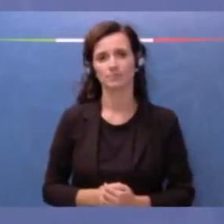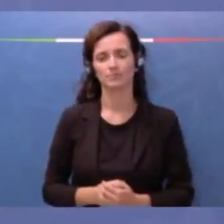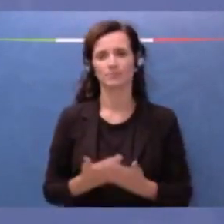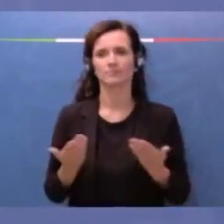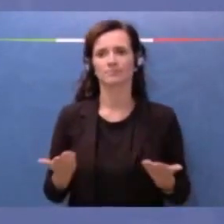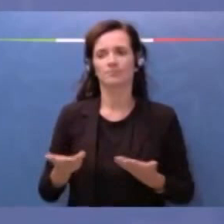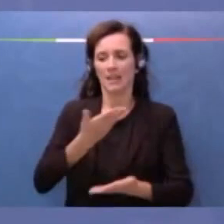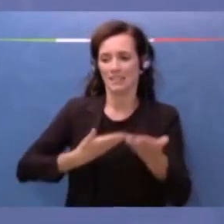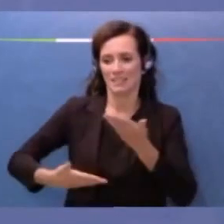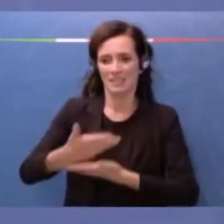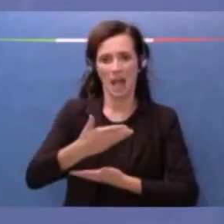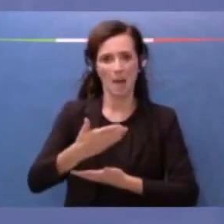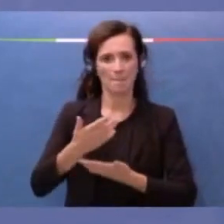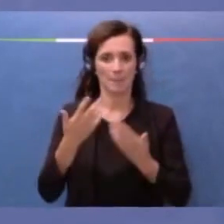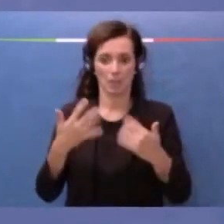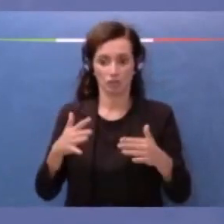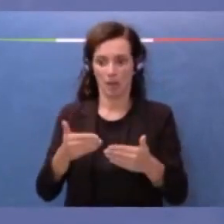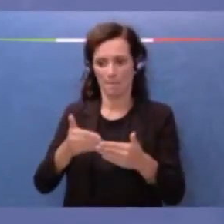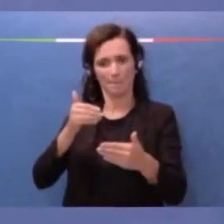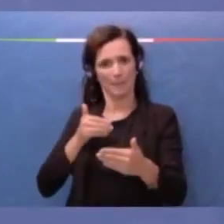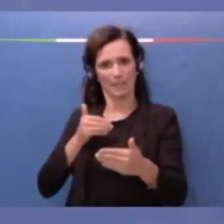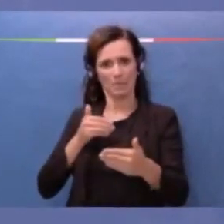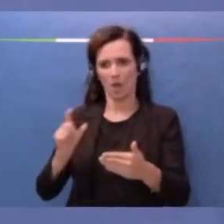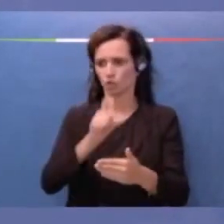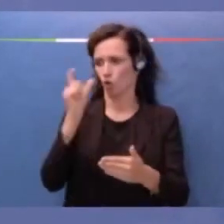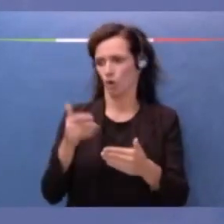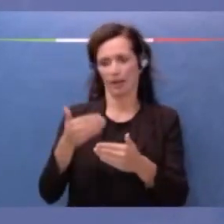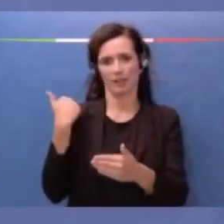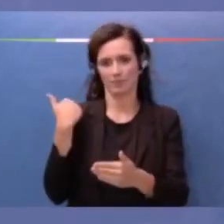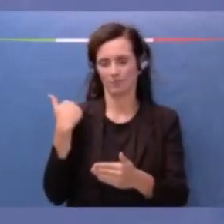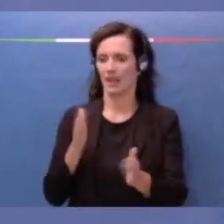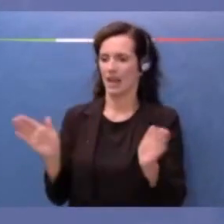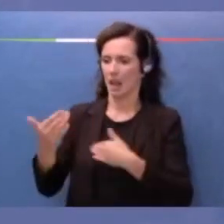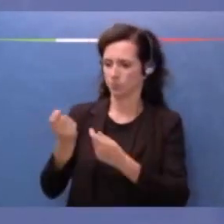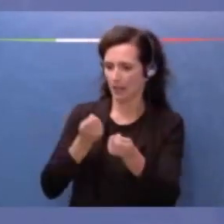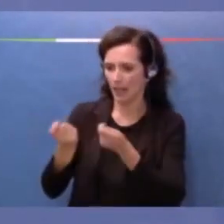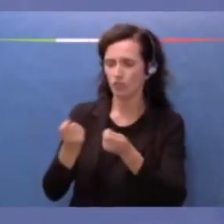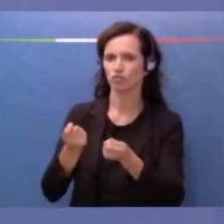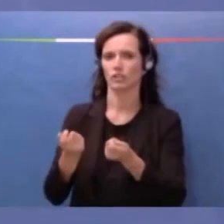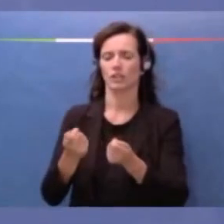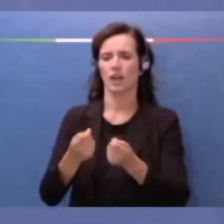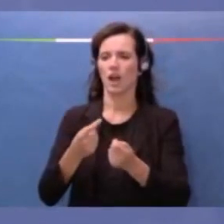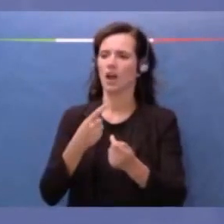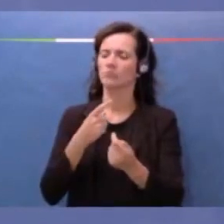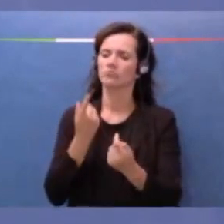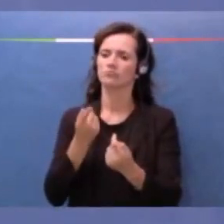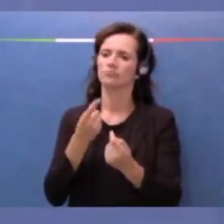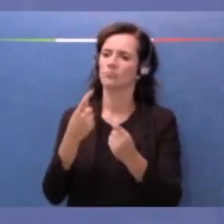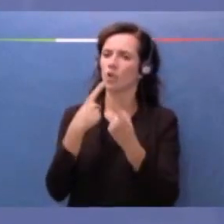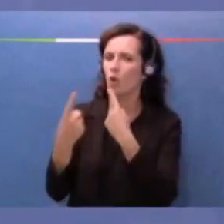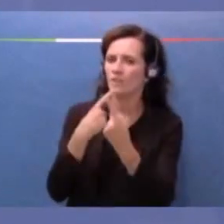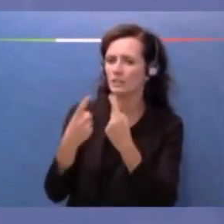gli scambi che sono avvenuti prima nei giorni passati, in cabina di regia, in varie conversazioni,